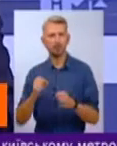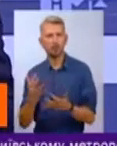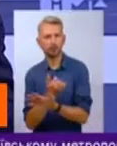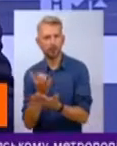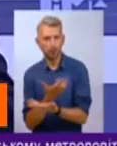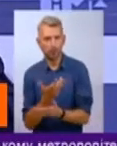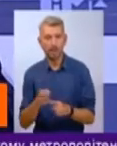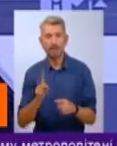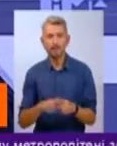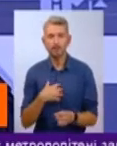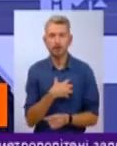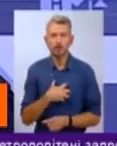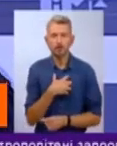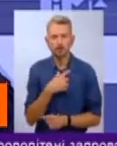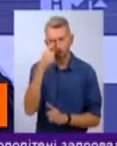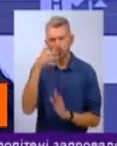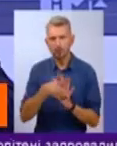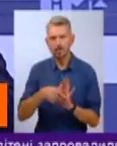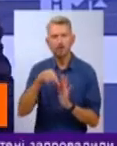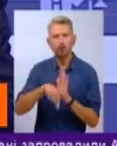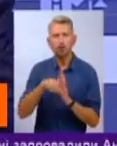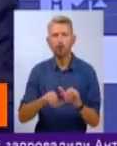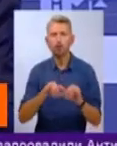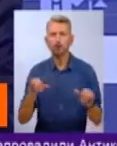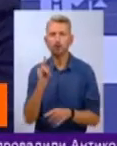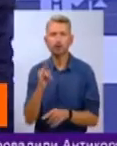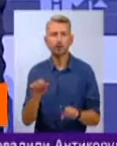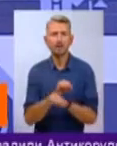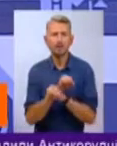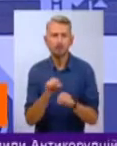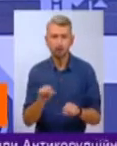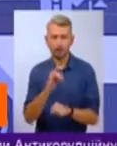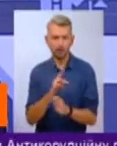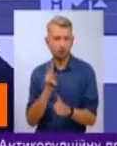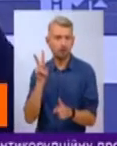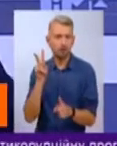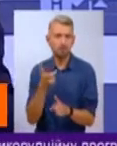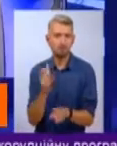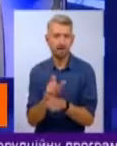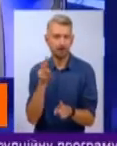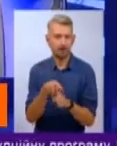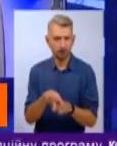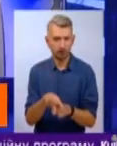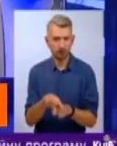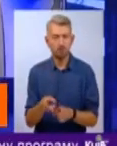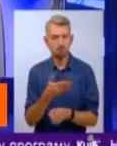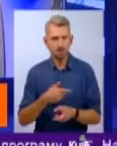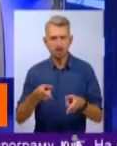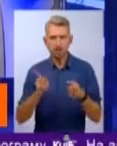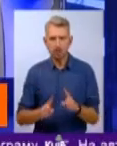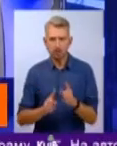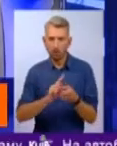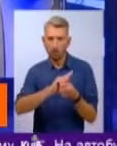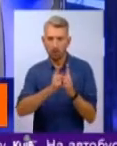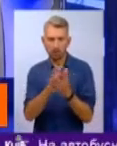тут дуже важливо зрозуміти філософію розвитку дитини. Не можна її перевантажити, бо ми дійсно деформуємо